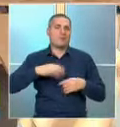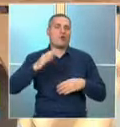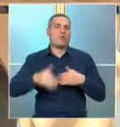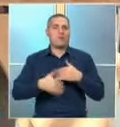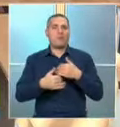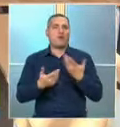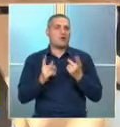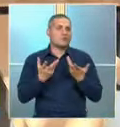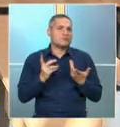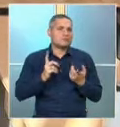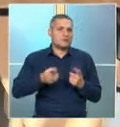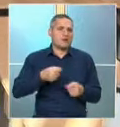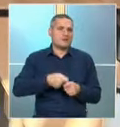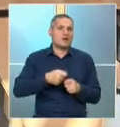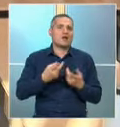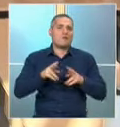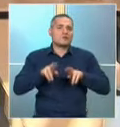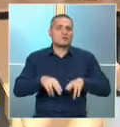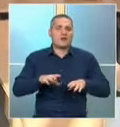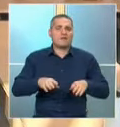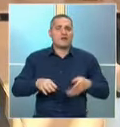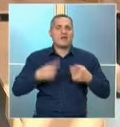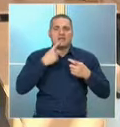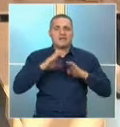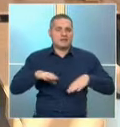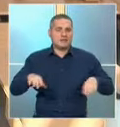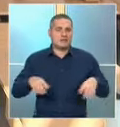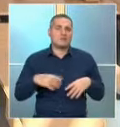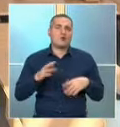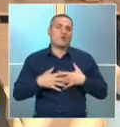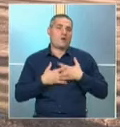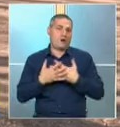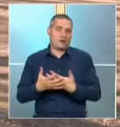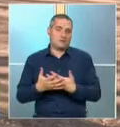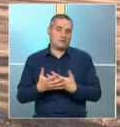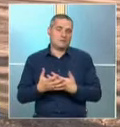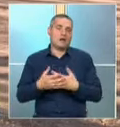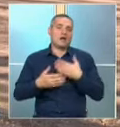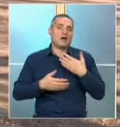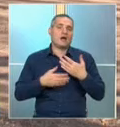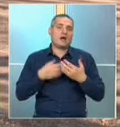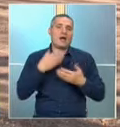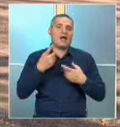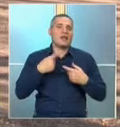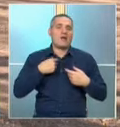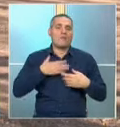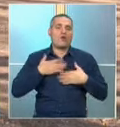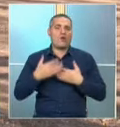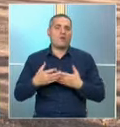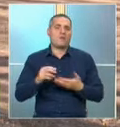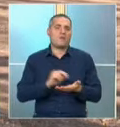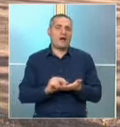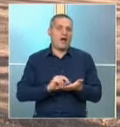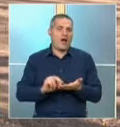има нещо да правя, какво ще остава след себе си и на децата. Много харесвам едно изказване на една моя любима авторка